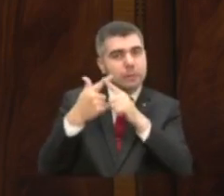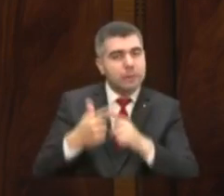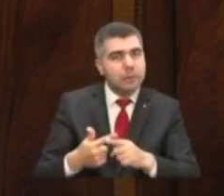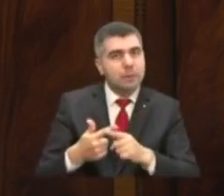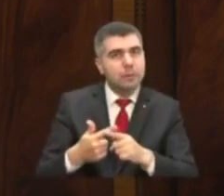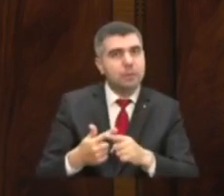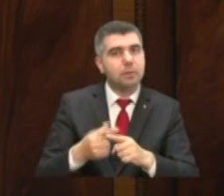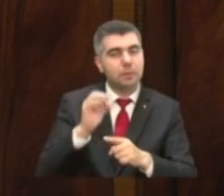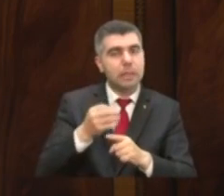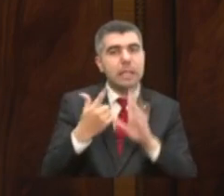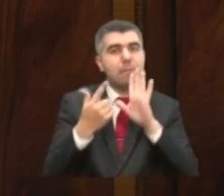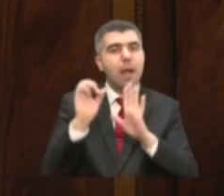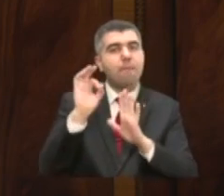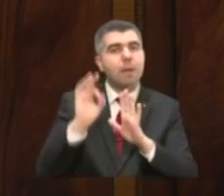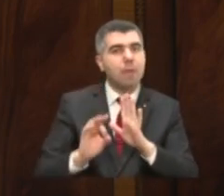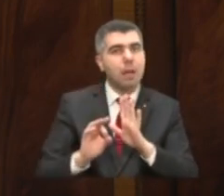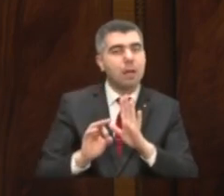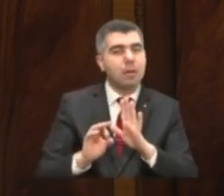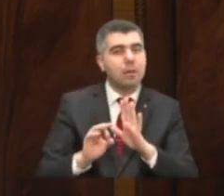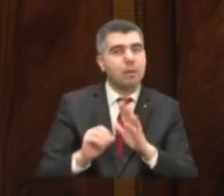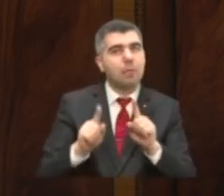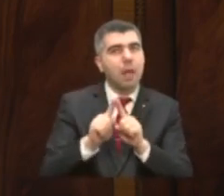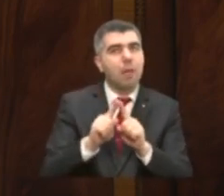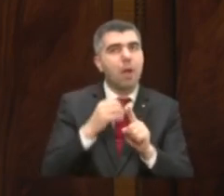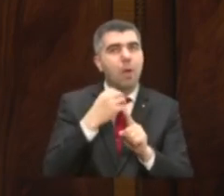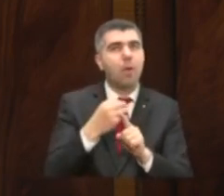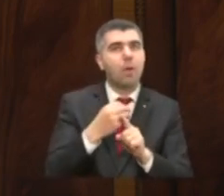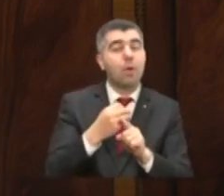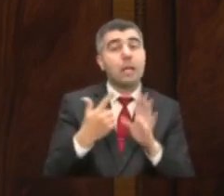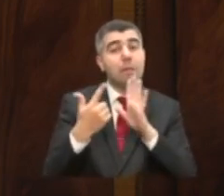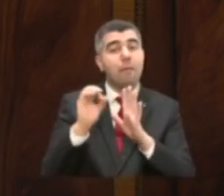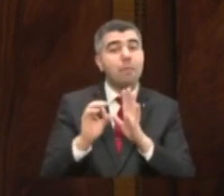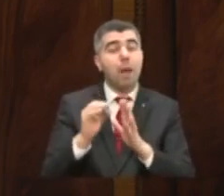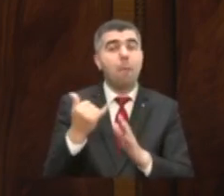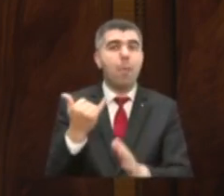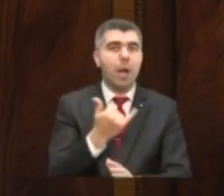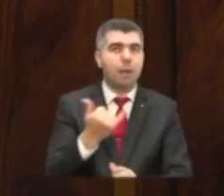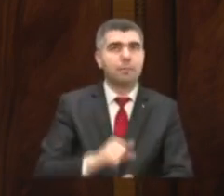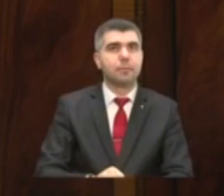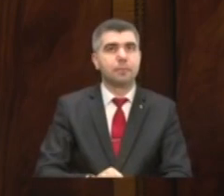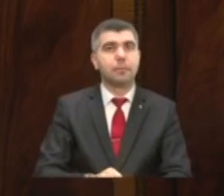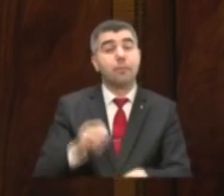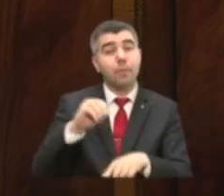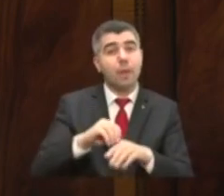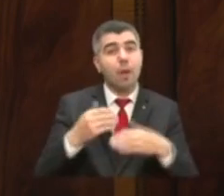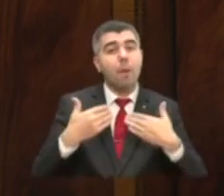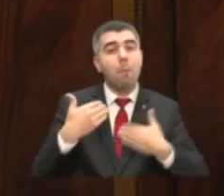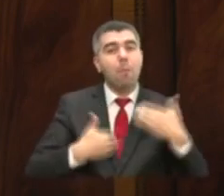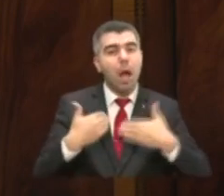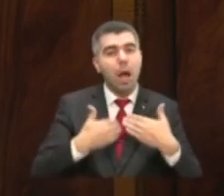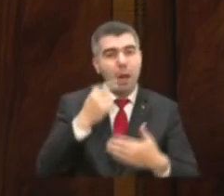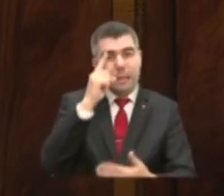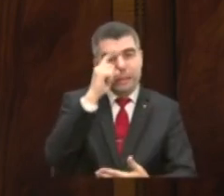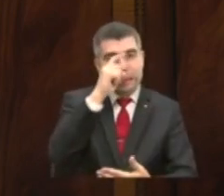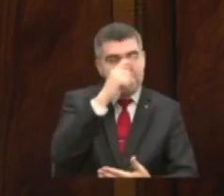التقديم لتطبيق 7%، ماشي 50 ماشي 200 منصب، ولكن 7% هي 7%. ثم الإعاقة الحادة، السيد رئيس الحكومة،